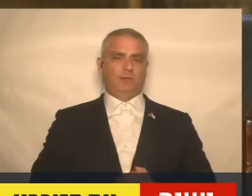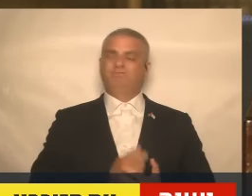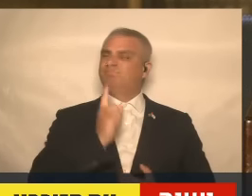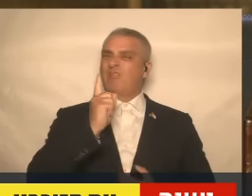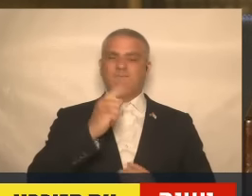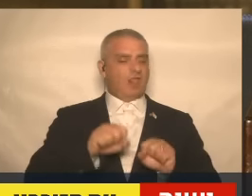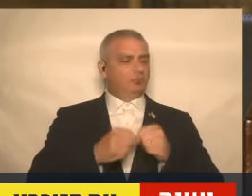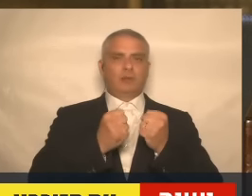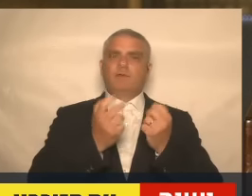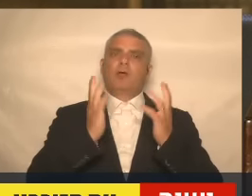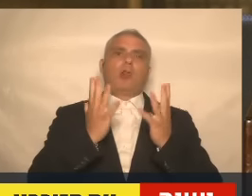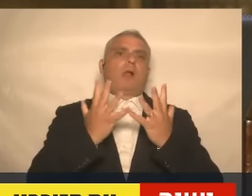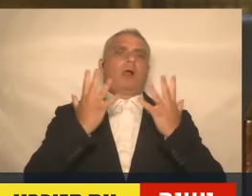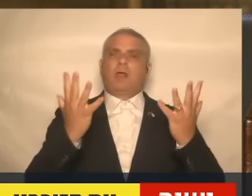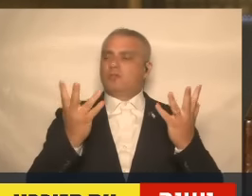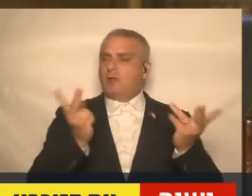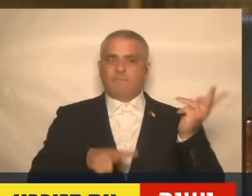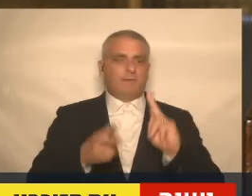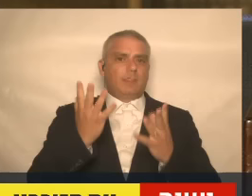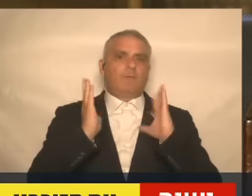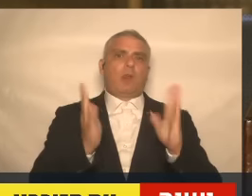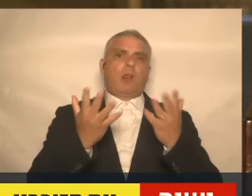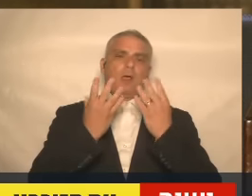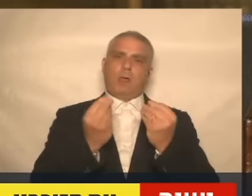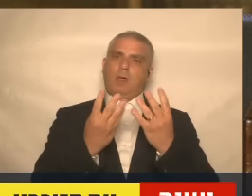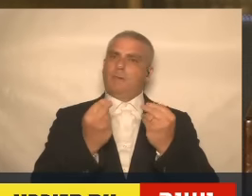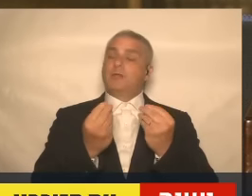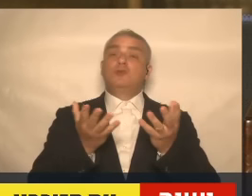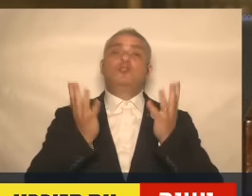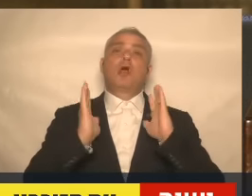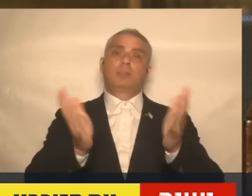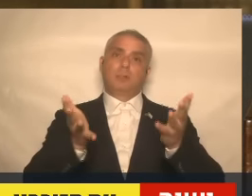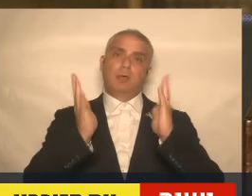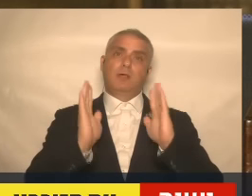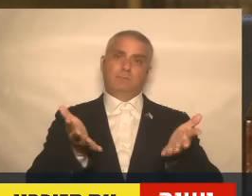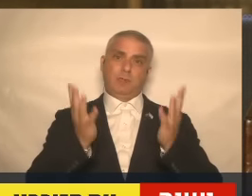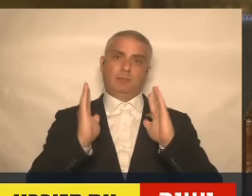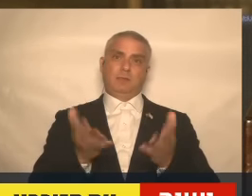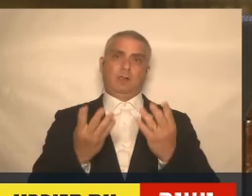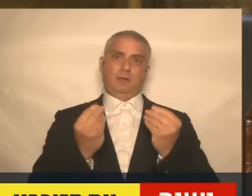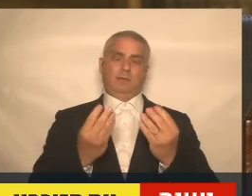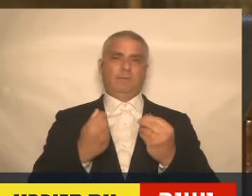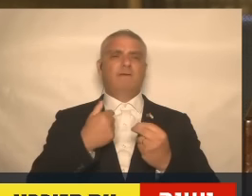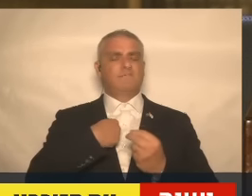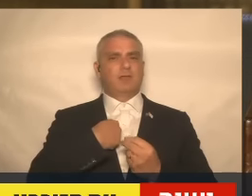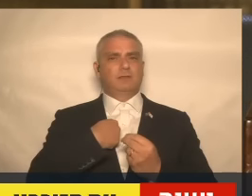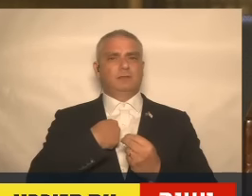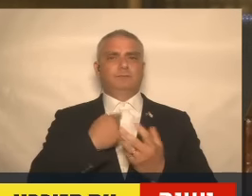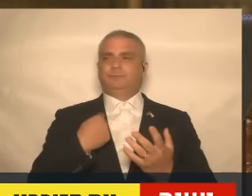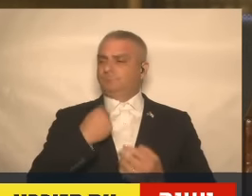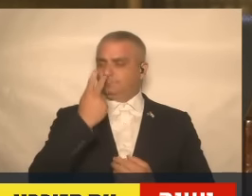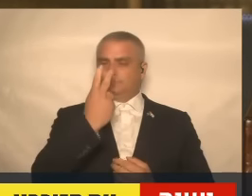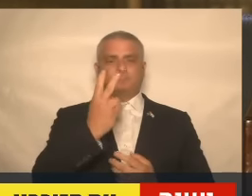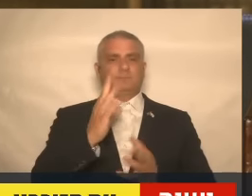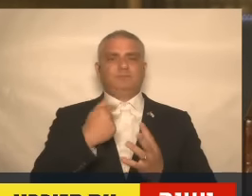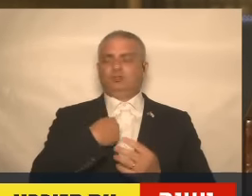אבל השבר גדול כל כך ומתינו רבים כל כך, רבים מדי. וכך אני מעמיד לנגד עיניי